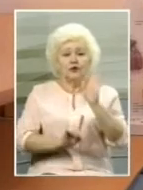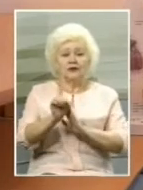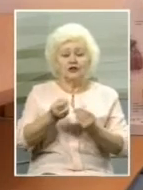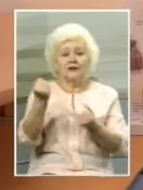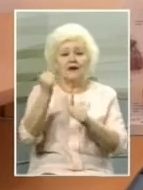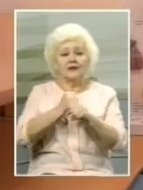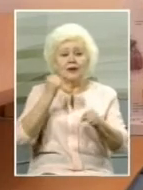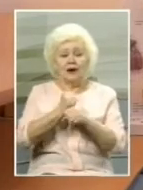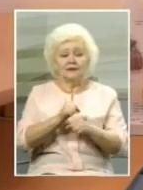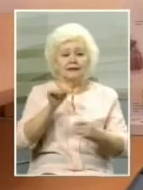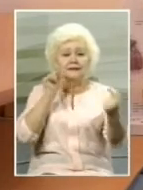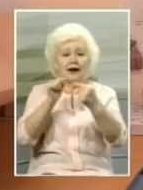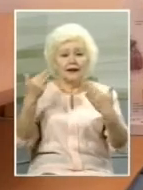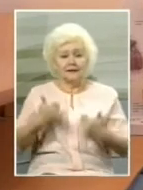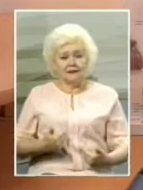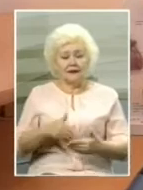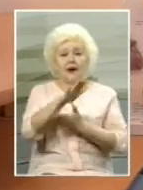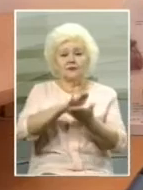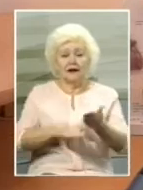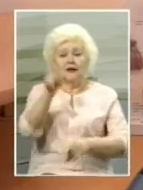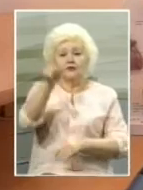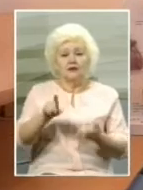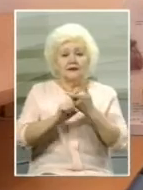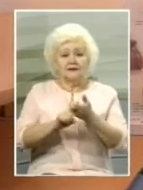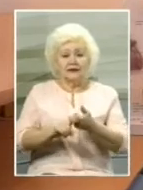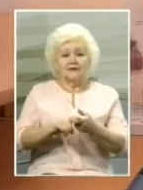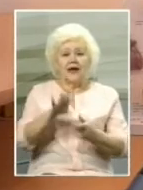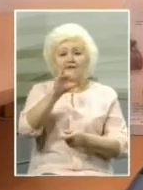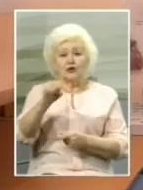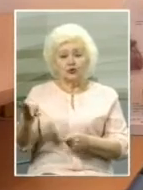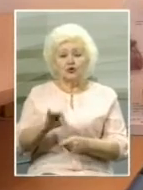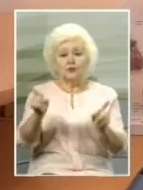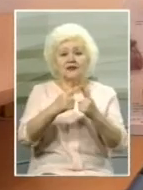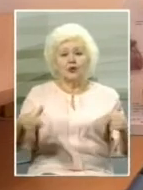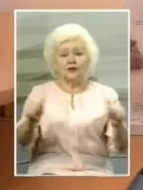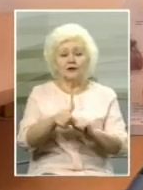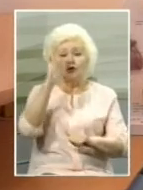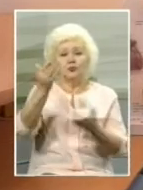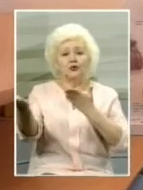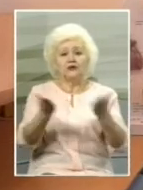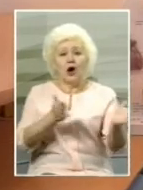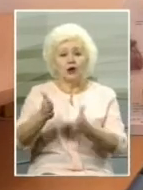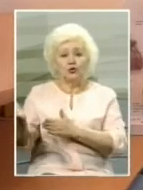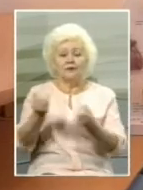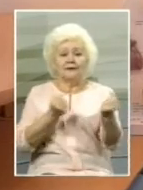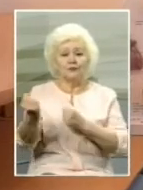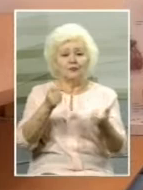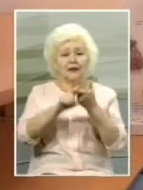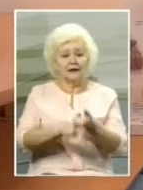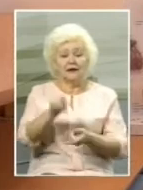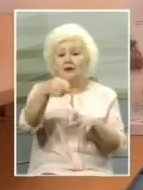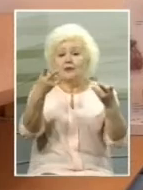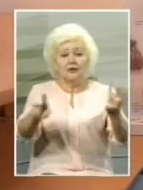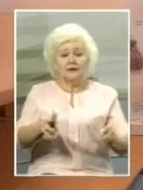вырабатываться антитела. И в дальнейшем, если человек заразится вирусом, то его организм уже будет готов к борьбе с инфекцией, и ему не